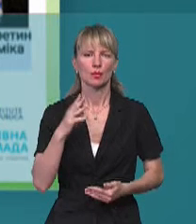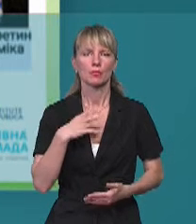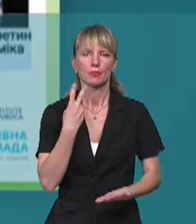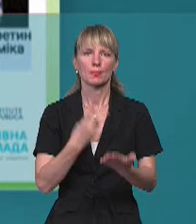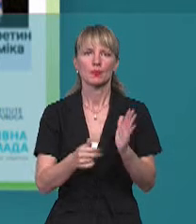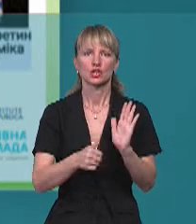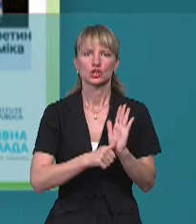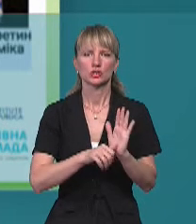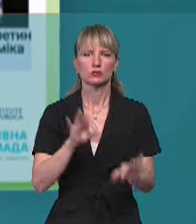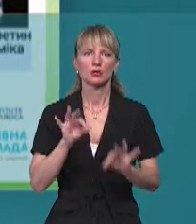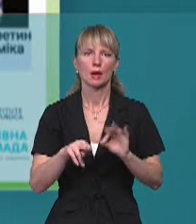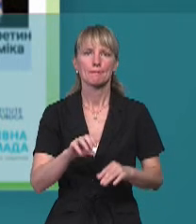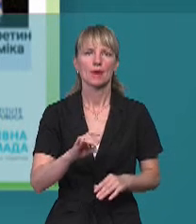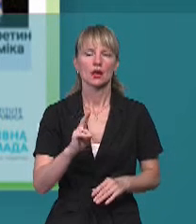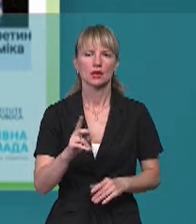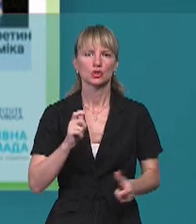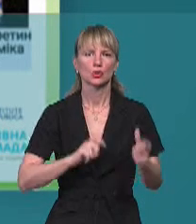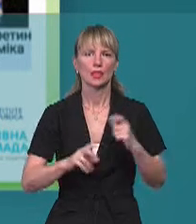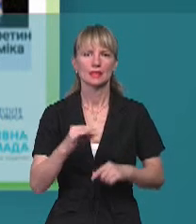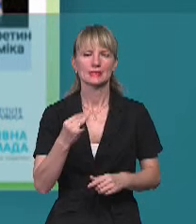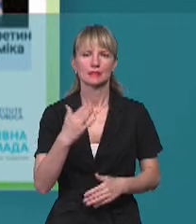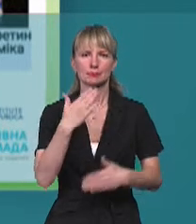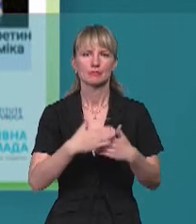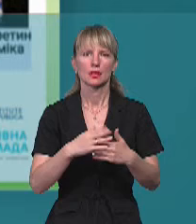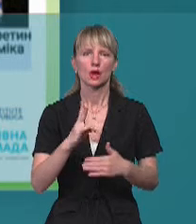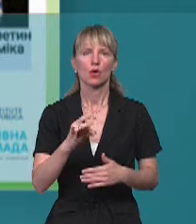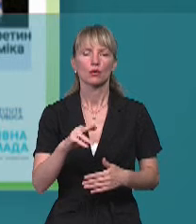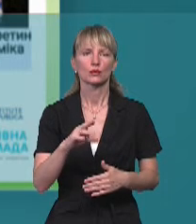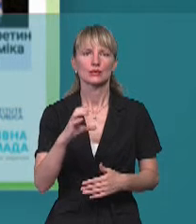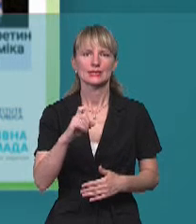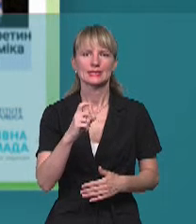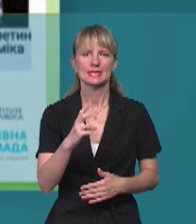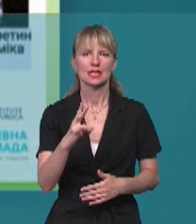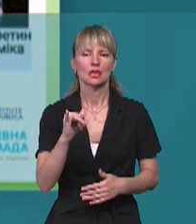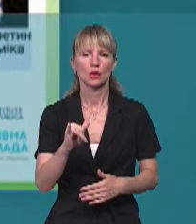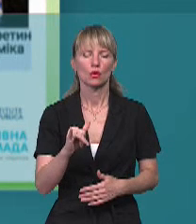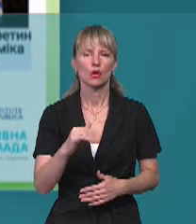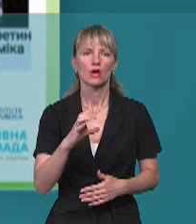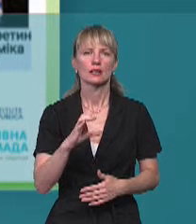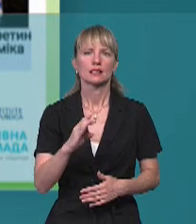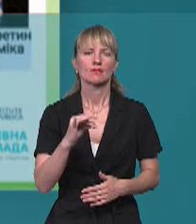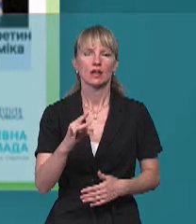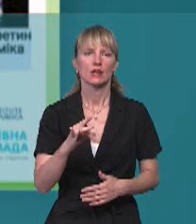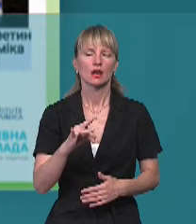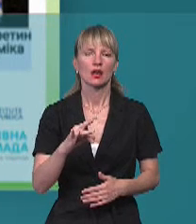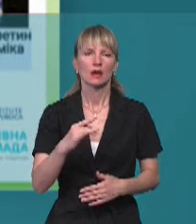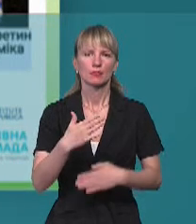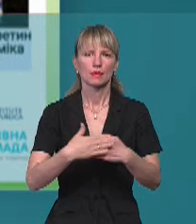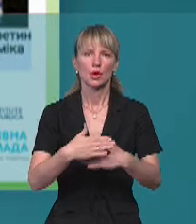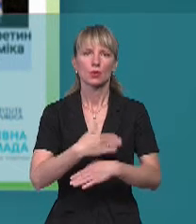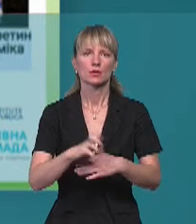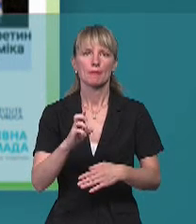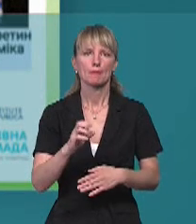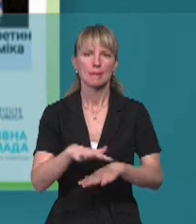представлено 6 варіантів, а саме це парк Студентський біля корпусу ЗНУ, сквер Піонерів по вулиці Базарній, сквер Прикордонників